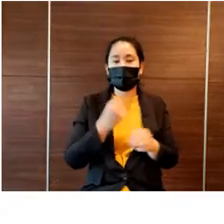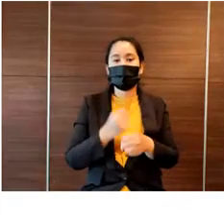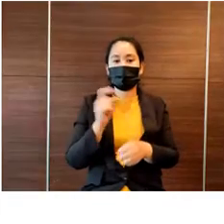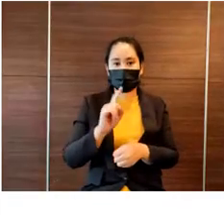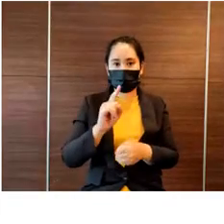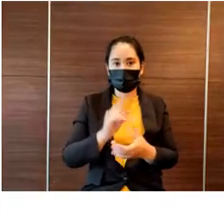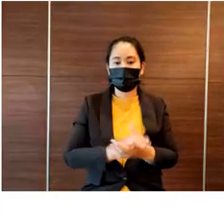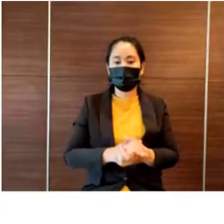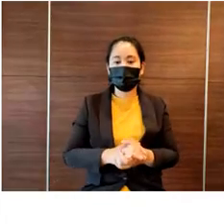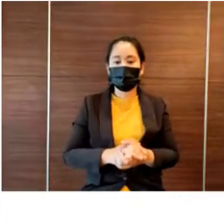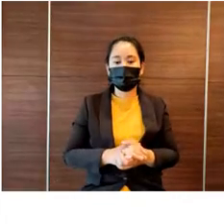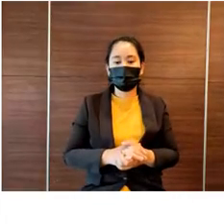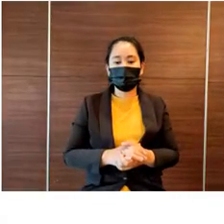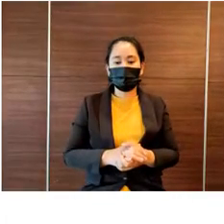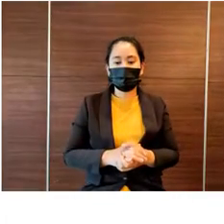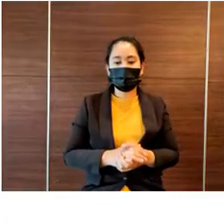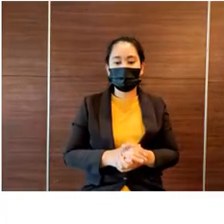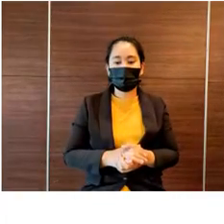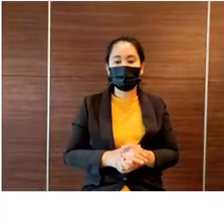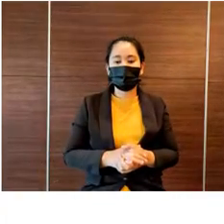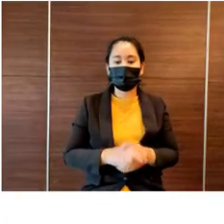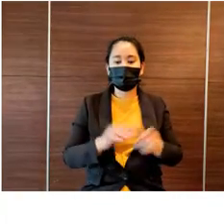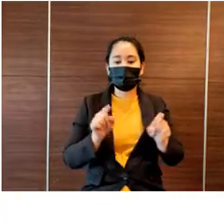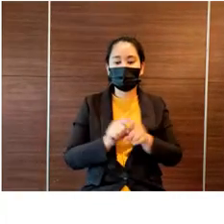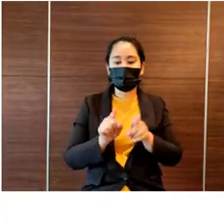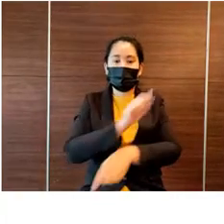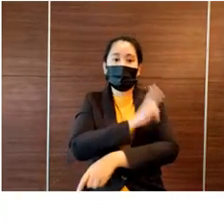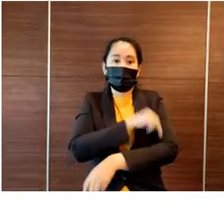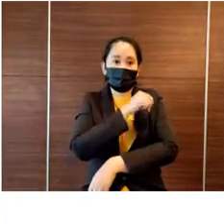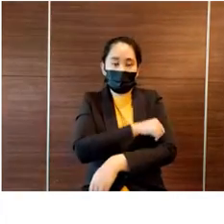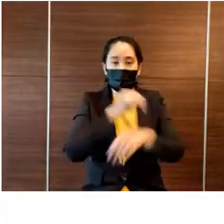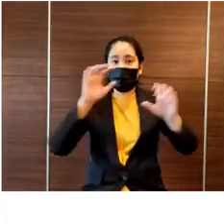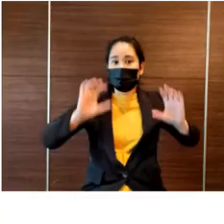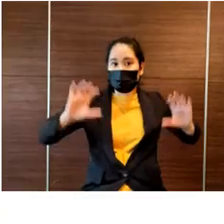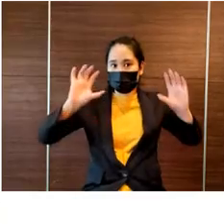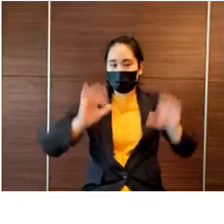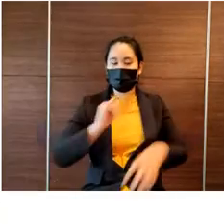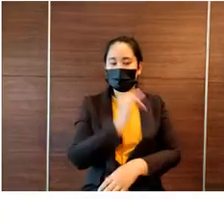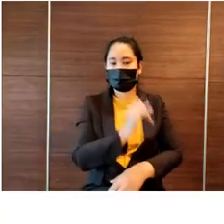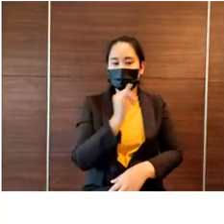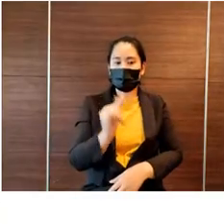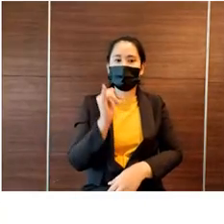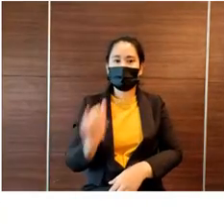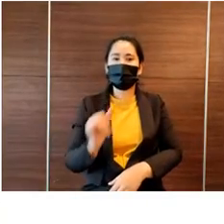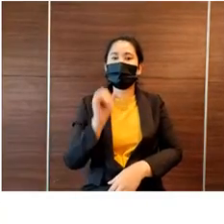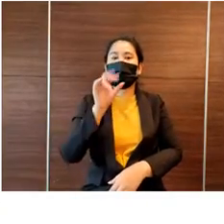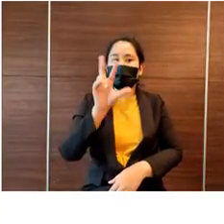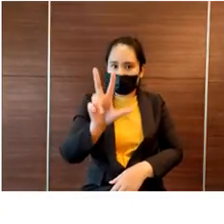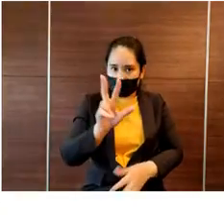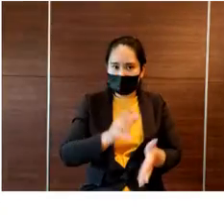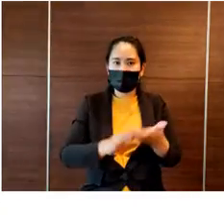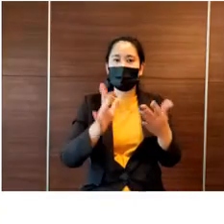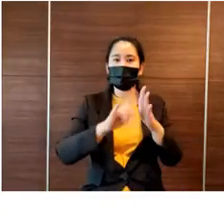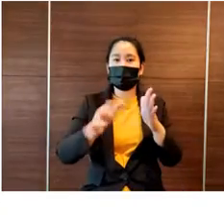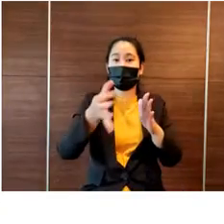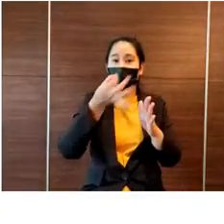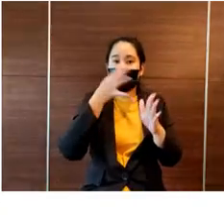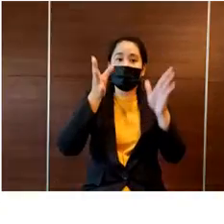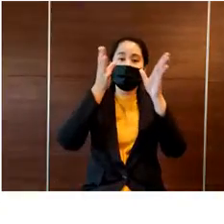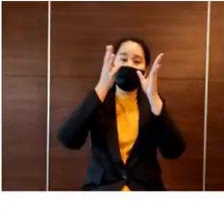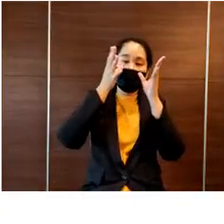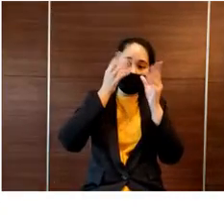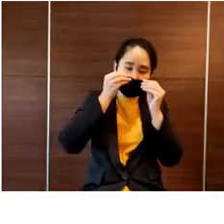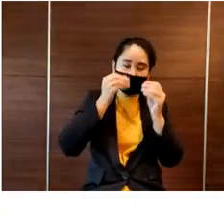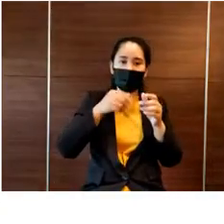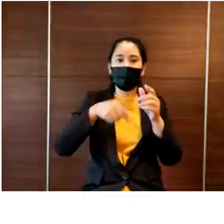ต่ฟรียังไม่พอนะฮะเมียวหาหมอโรงพยาบาลรัฐมา3โรงพยาบาลกินยาแล้วหลับทั้งวันเลย